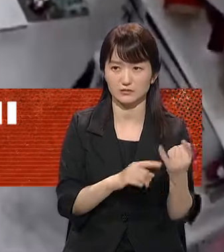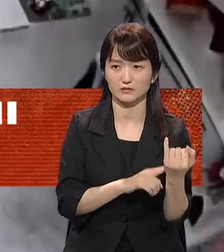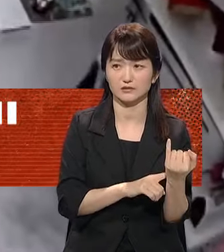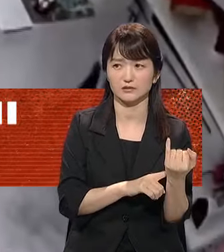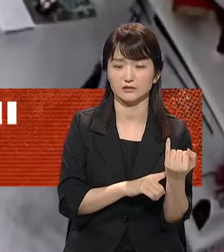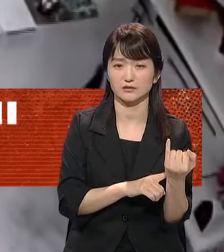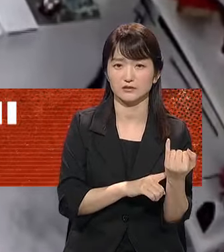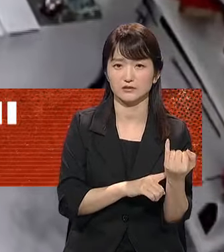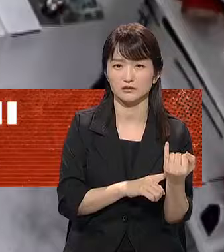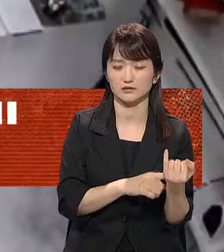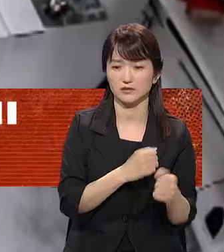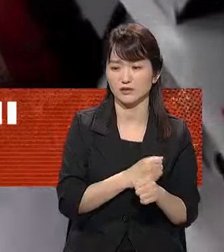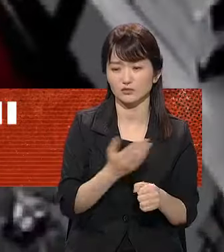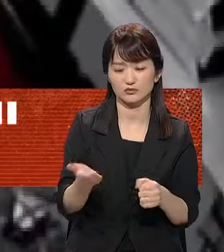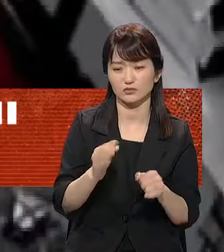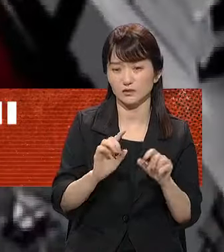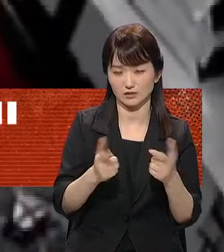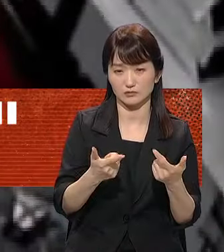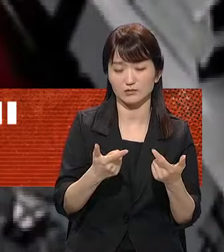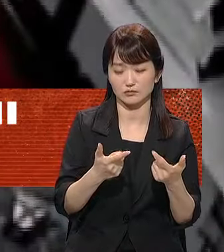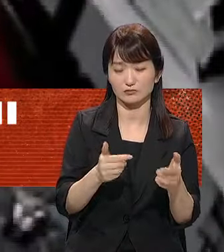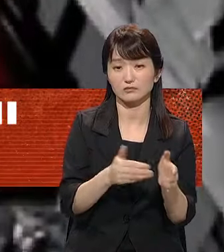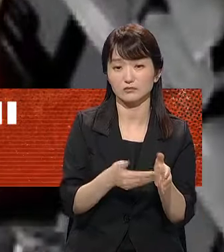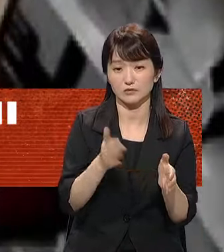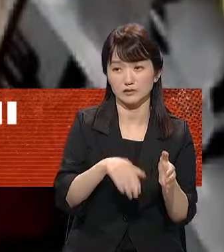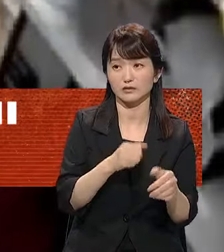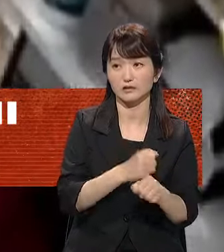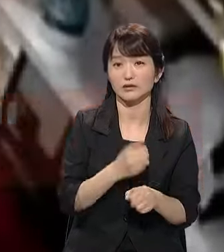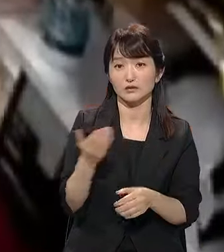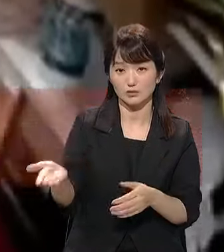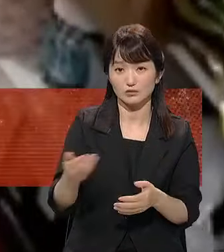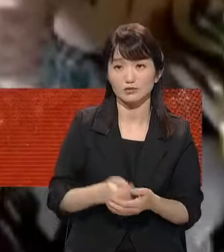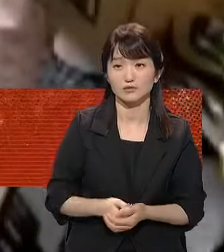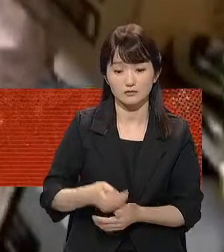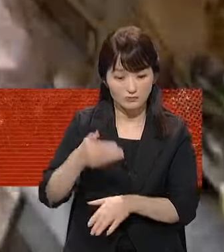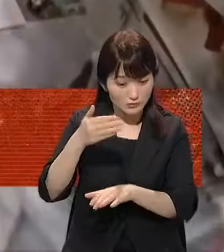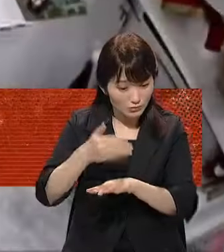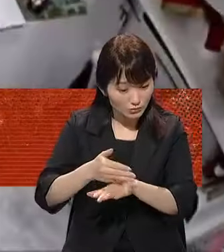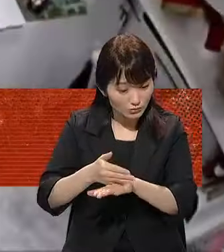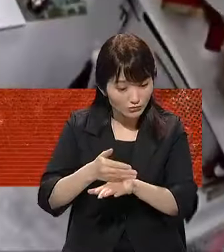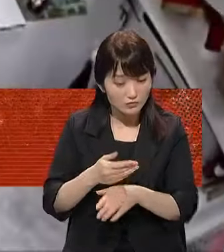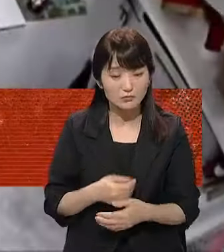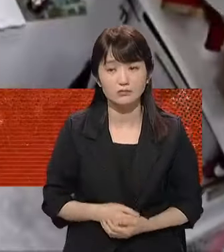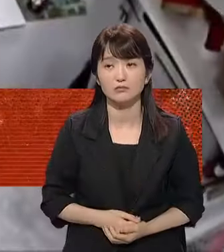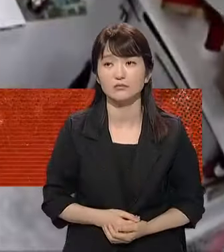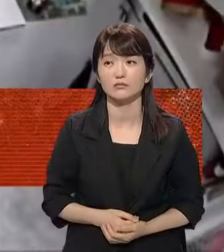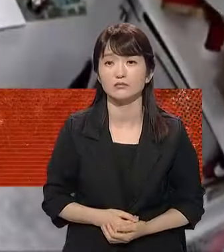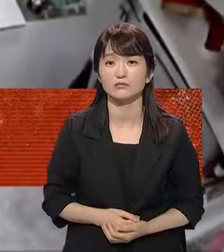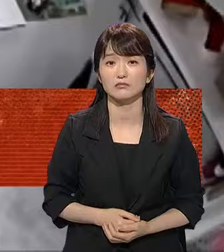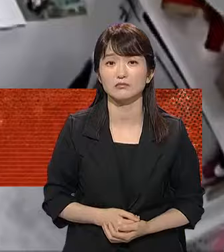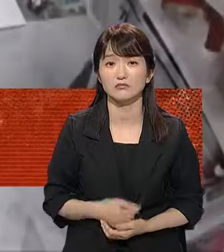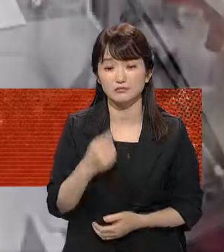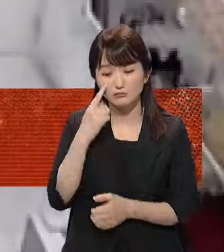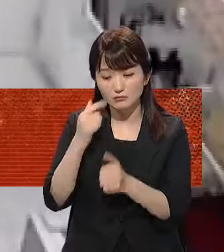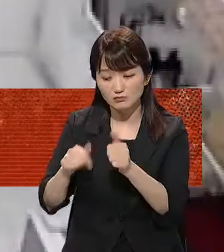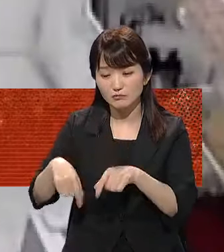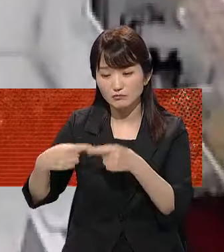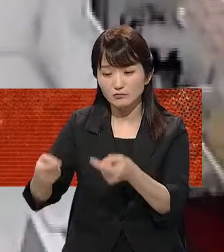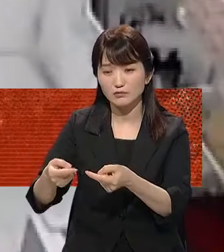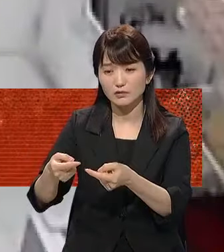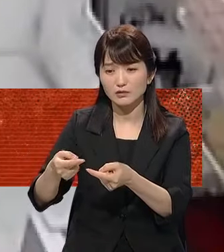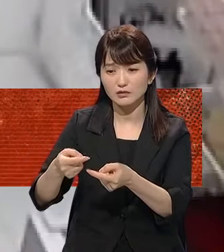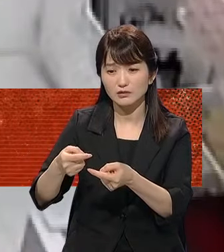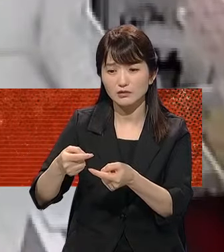해주셔도 그만인데가 잖아요 그럼 정말 고마워 하셔야 되는데 그거를 시험을 못 본 것을 또 사장님